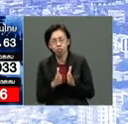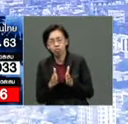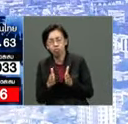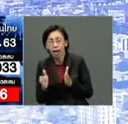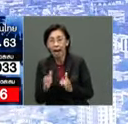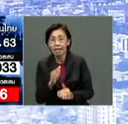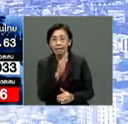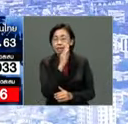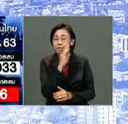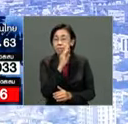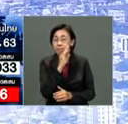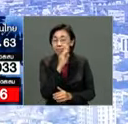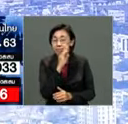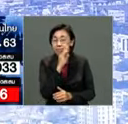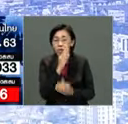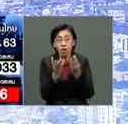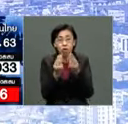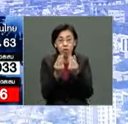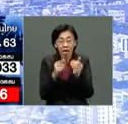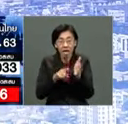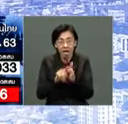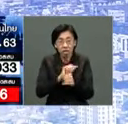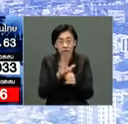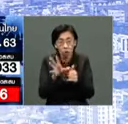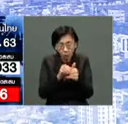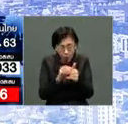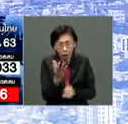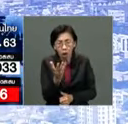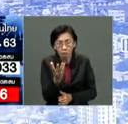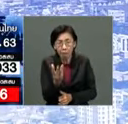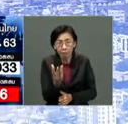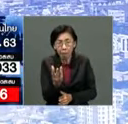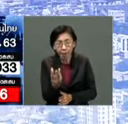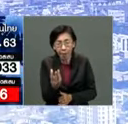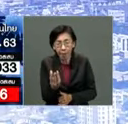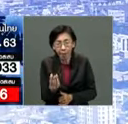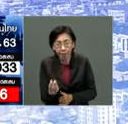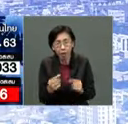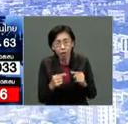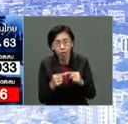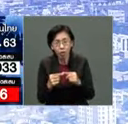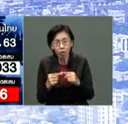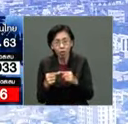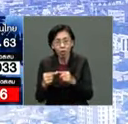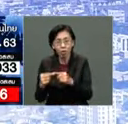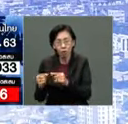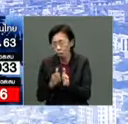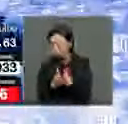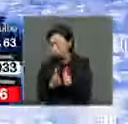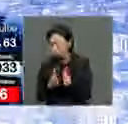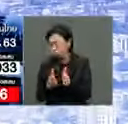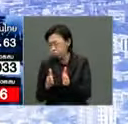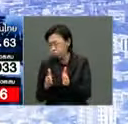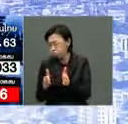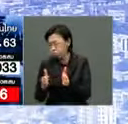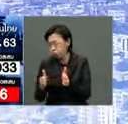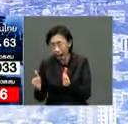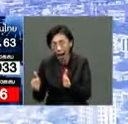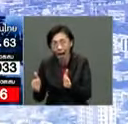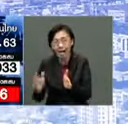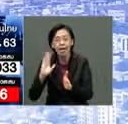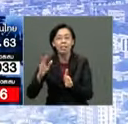ามารถทำตัวเลขให้ต่ำกว่า2หลักได้ไปนานๆนะครับเดี๋ยวอีกไม่นานก็เข้าสู่ระยะ